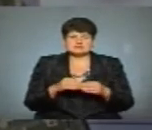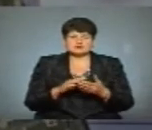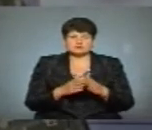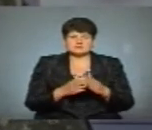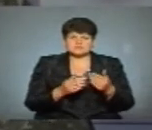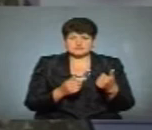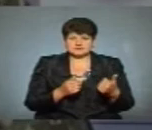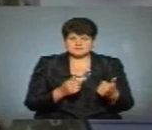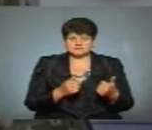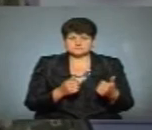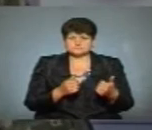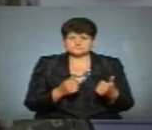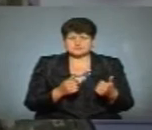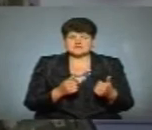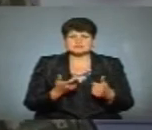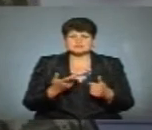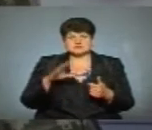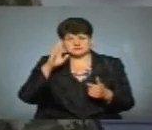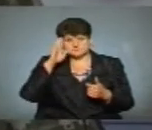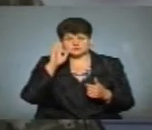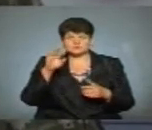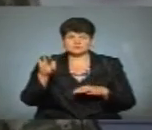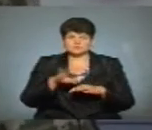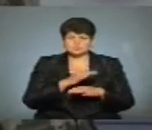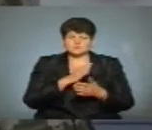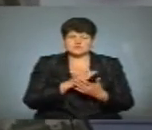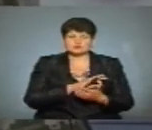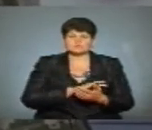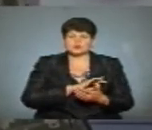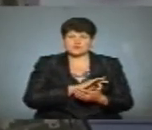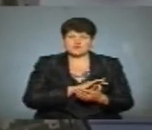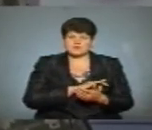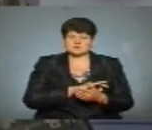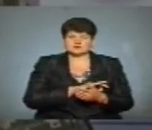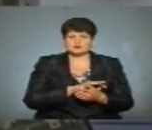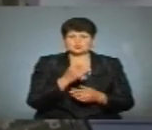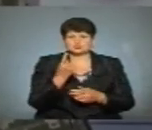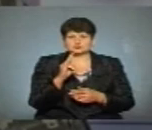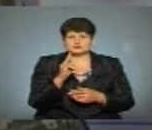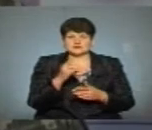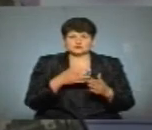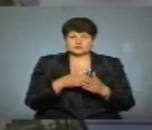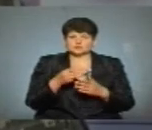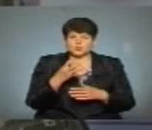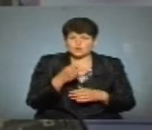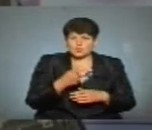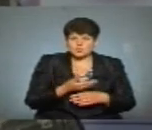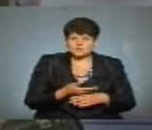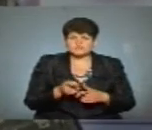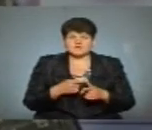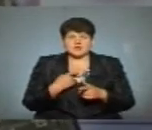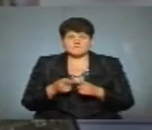обставинами, тобто призовники, які одружені, мають на вихованні одну дитину до 3 років,